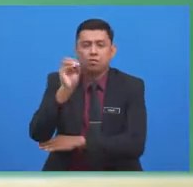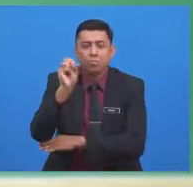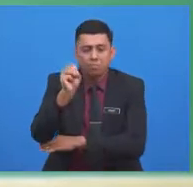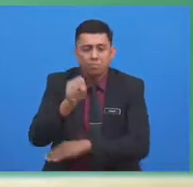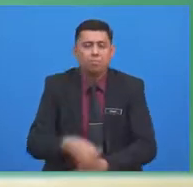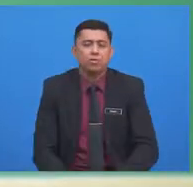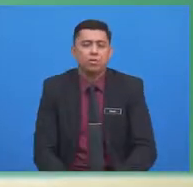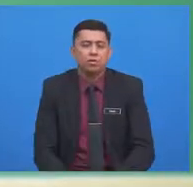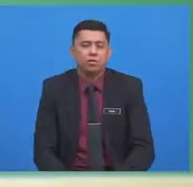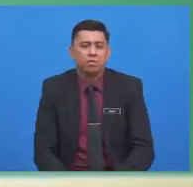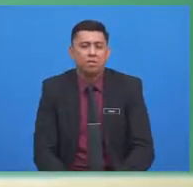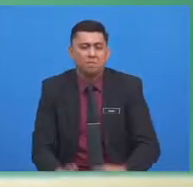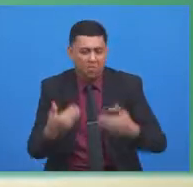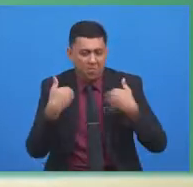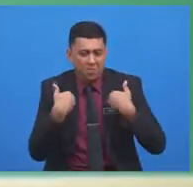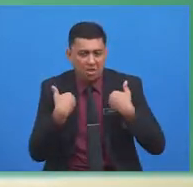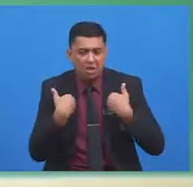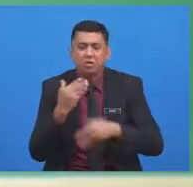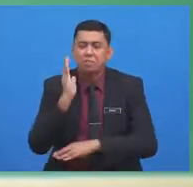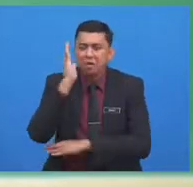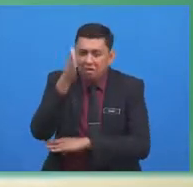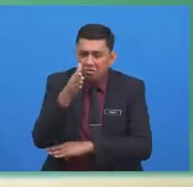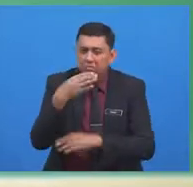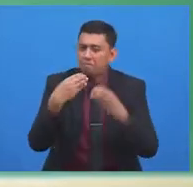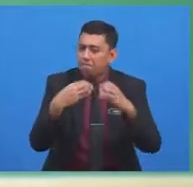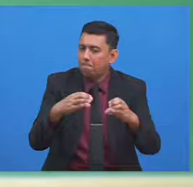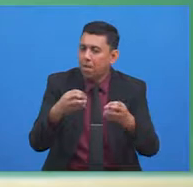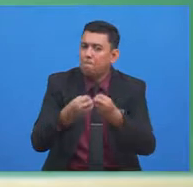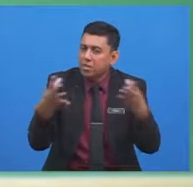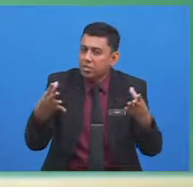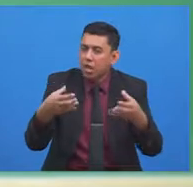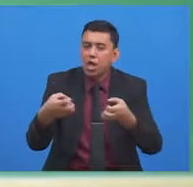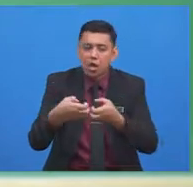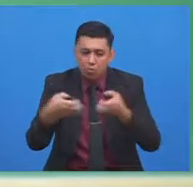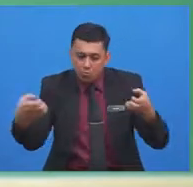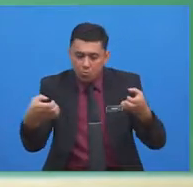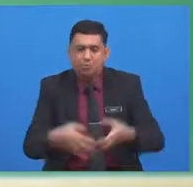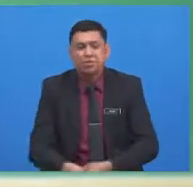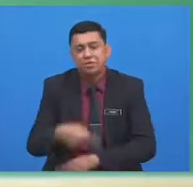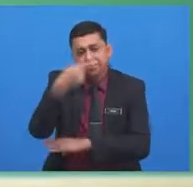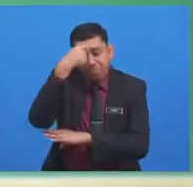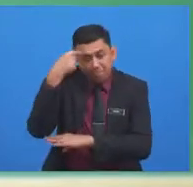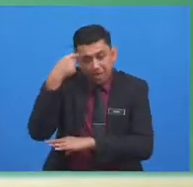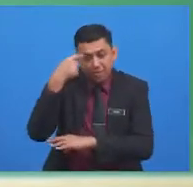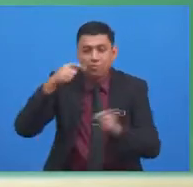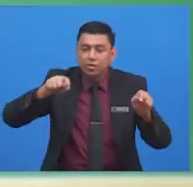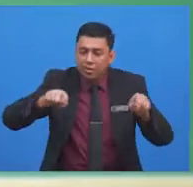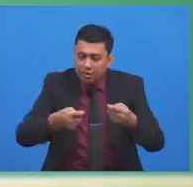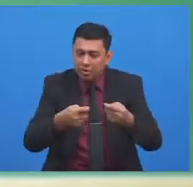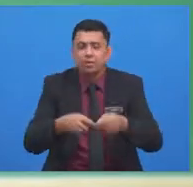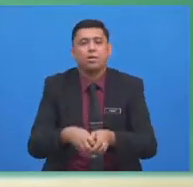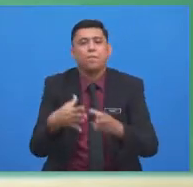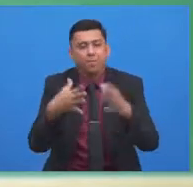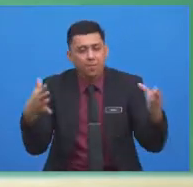retakan dan rekahan akan mudah terpecah dan terurai disebabkan oleh tindakan